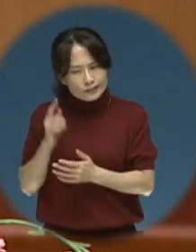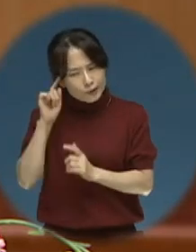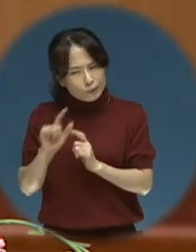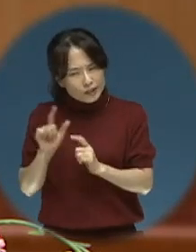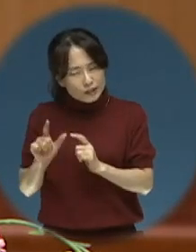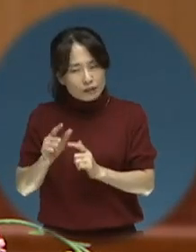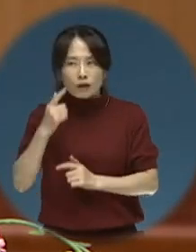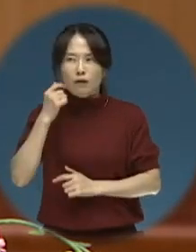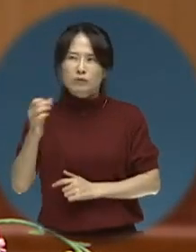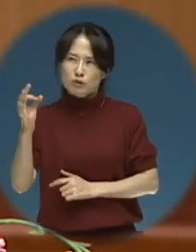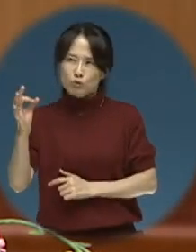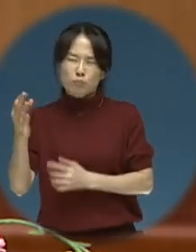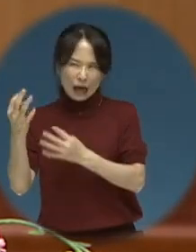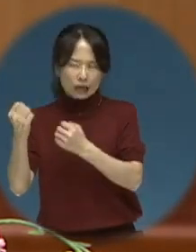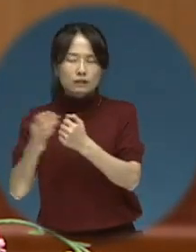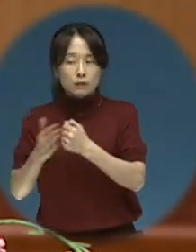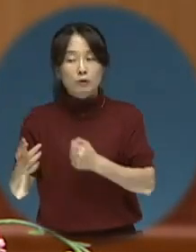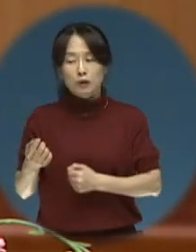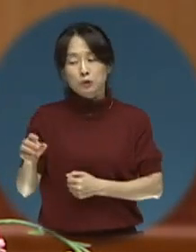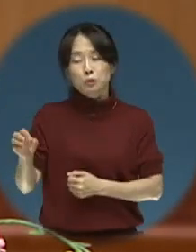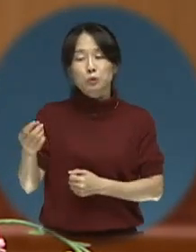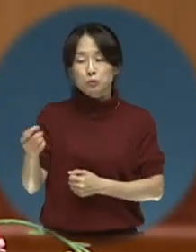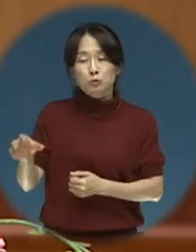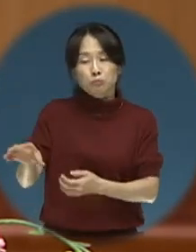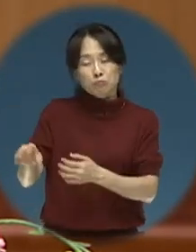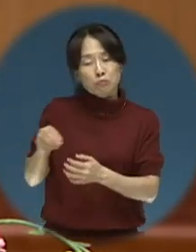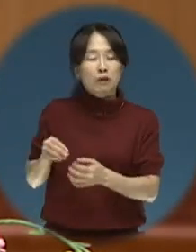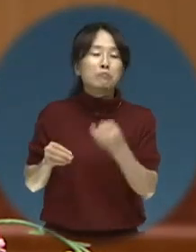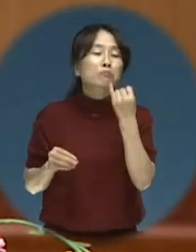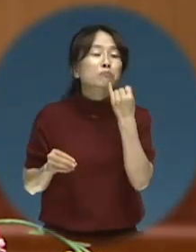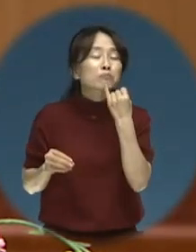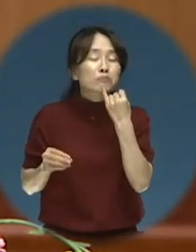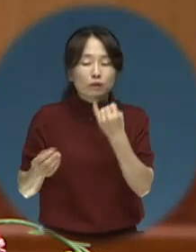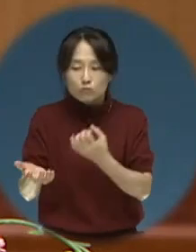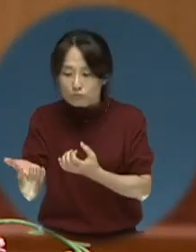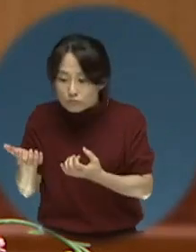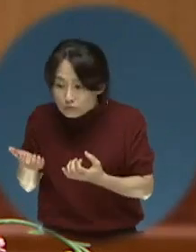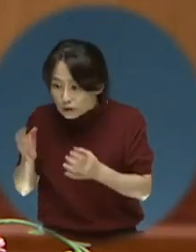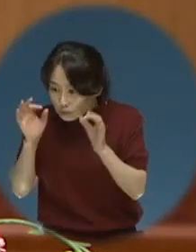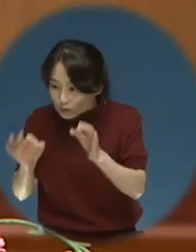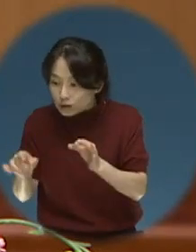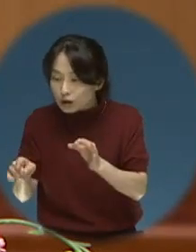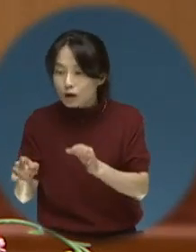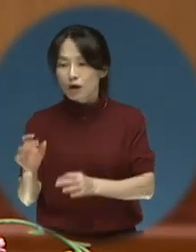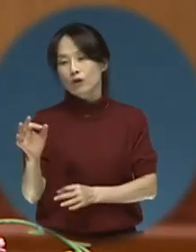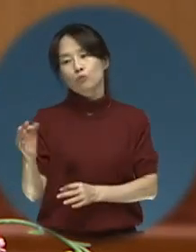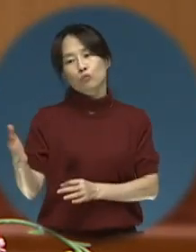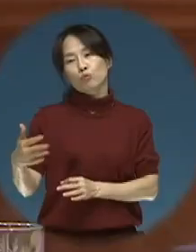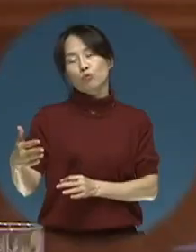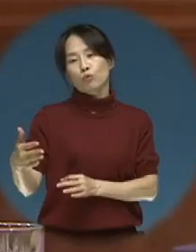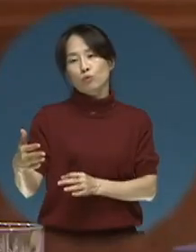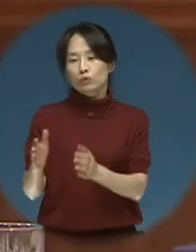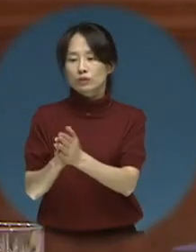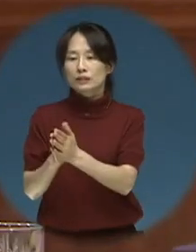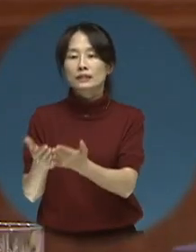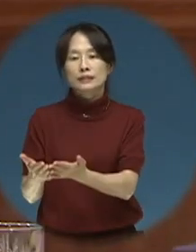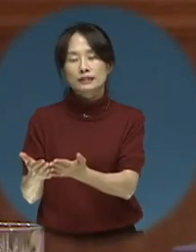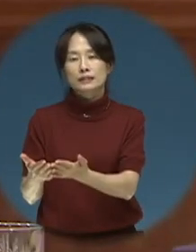돈 많은데 내가 몇 장 가져가면 어때? 그리고 문을 열었더니 돈은 하나도 없고 공책이 다섯 권이